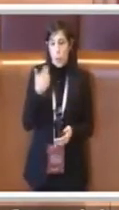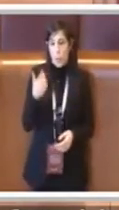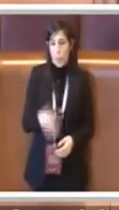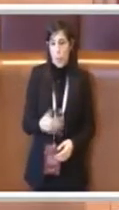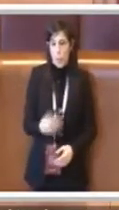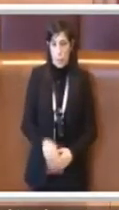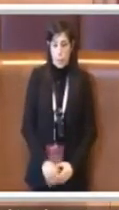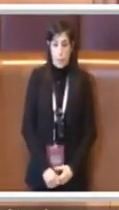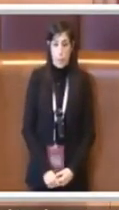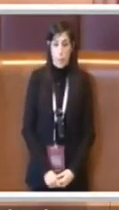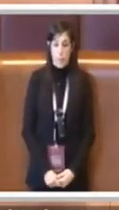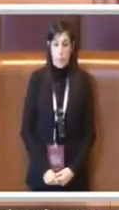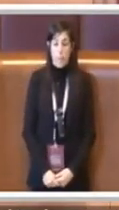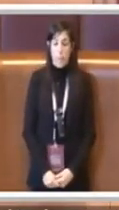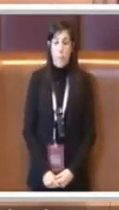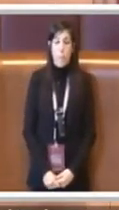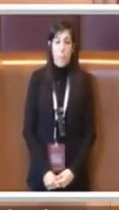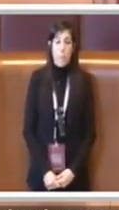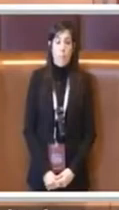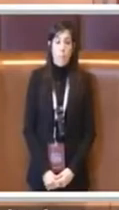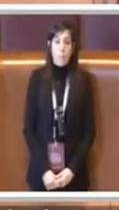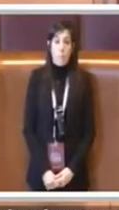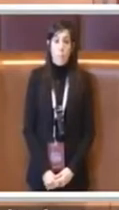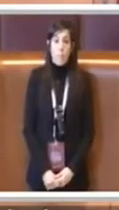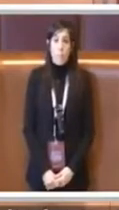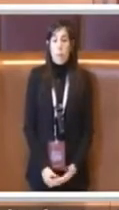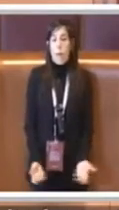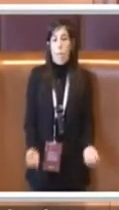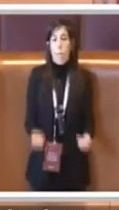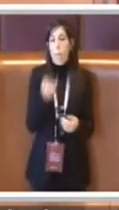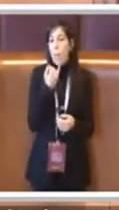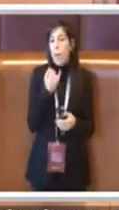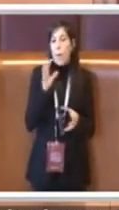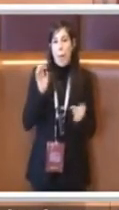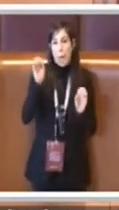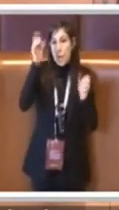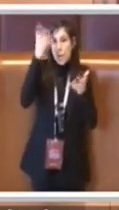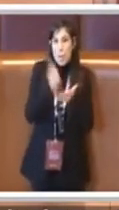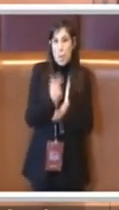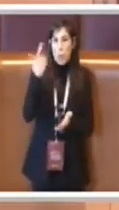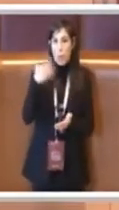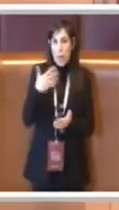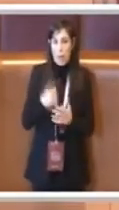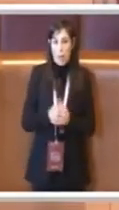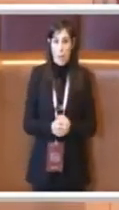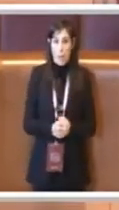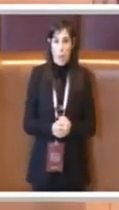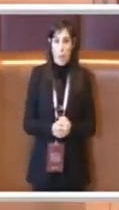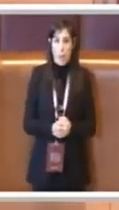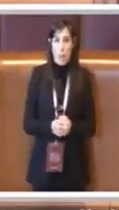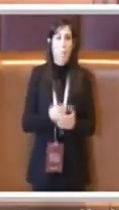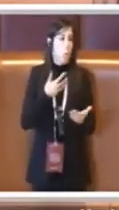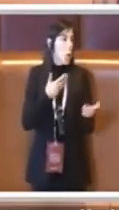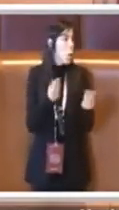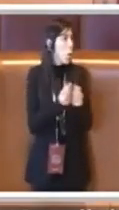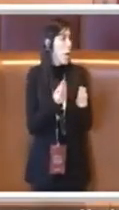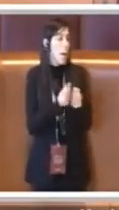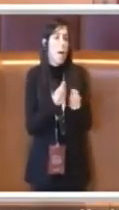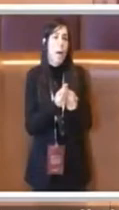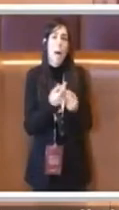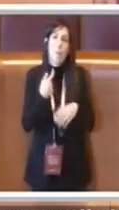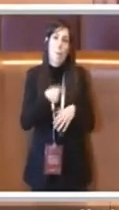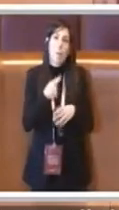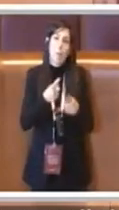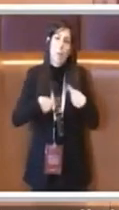farlo. Quindi dicevo una piccola rivoluzione significativa, poi il collega Presidente della Commissione Bilancio ci dirà anche gli